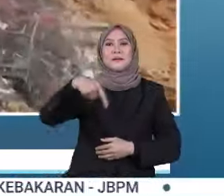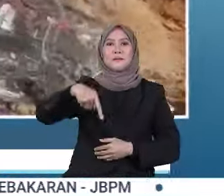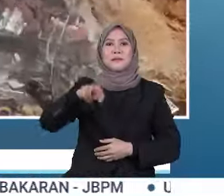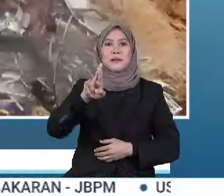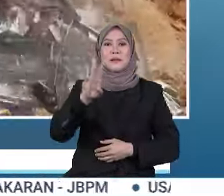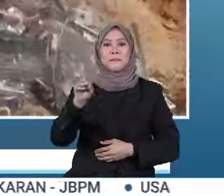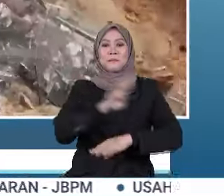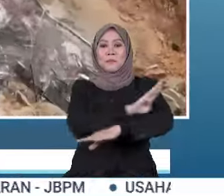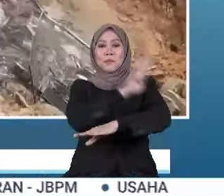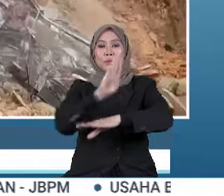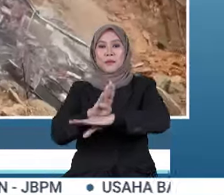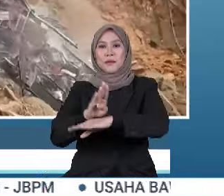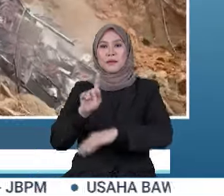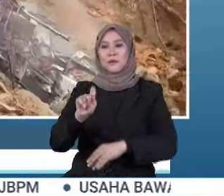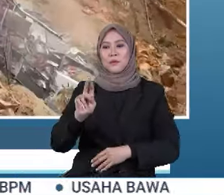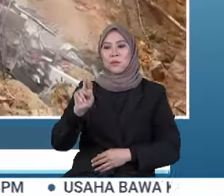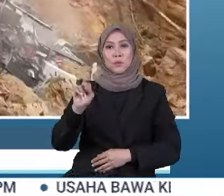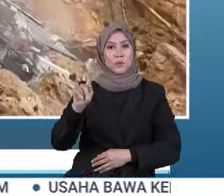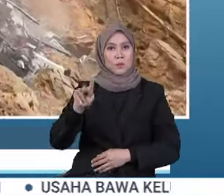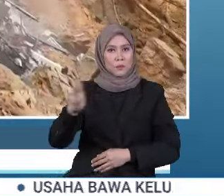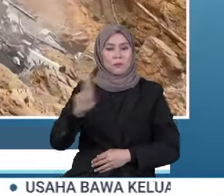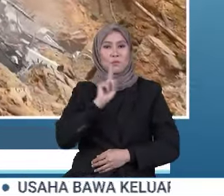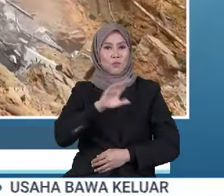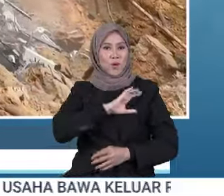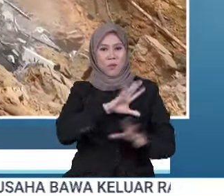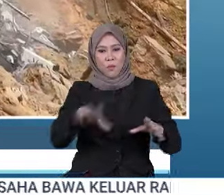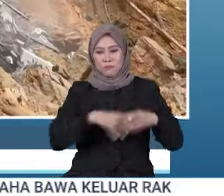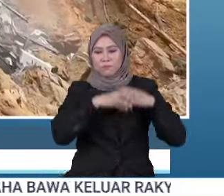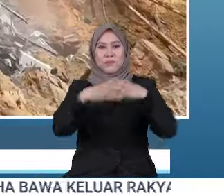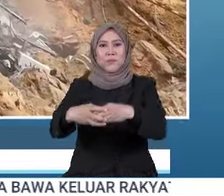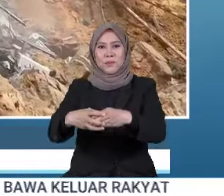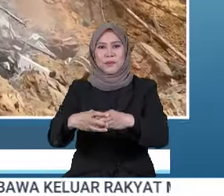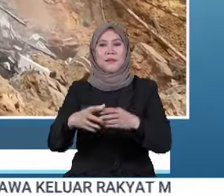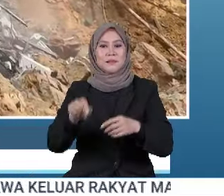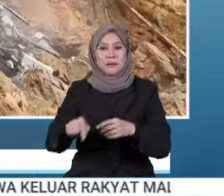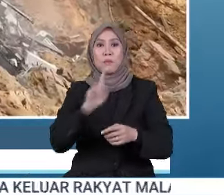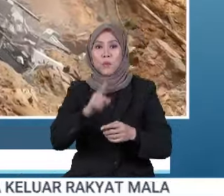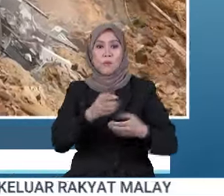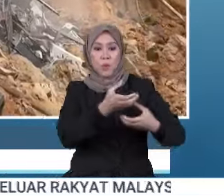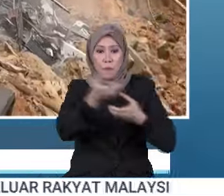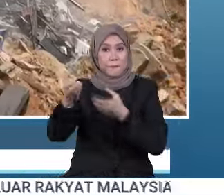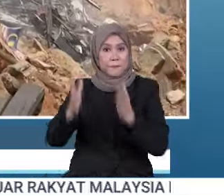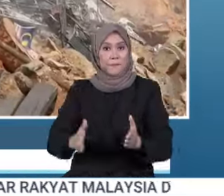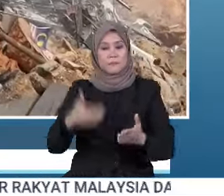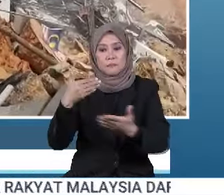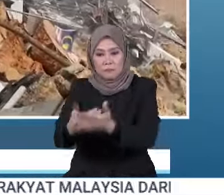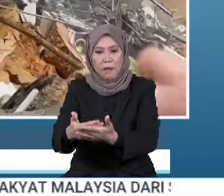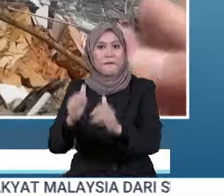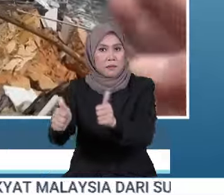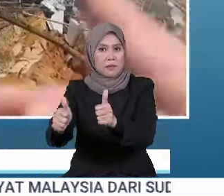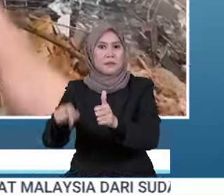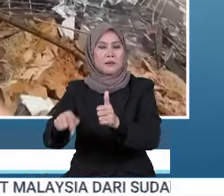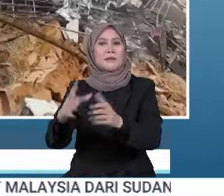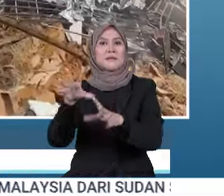dengan itu kita dengan seger bergegas ke tempat kejadian dan dapati pihak Bomba telah sampai dulu dan pihak Bomba telah